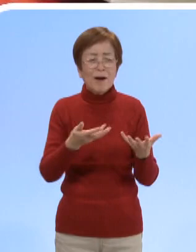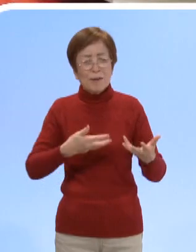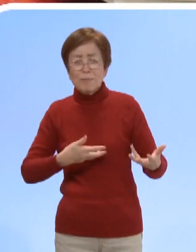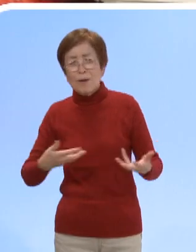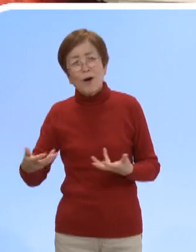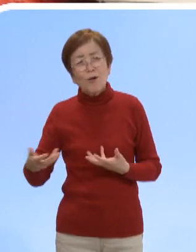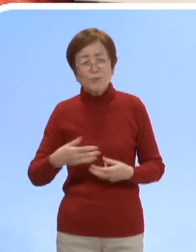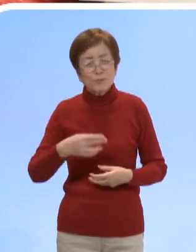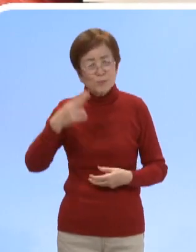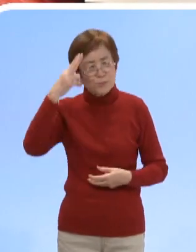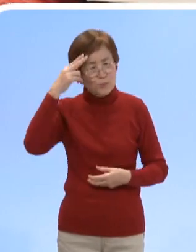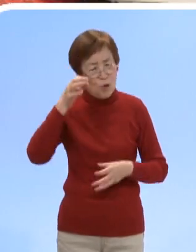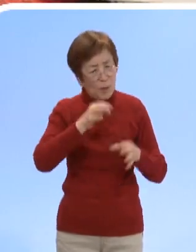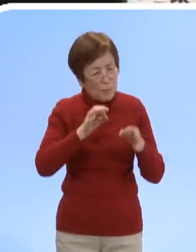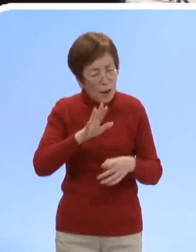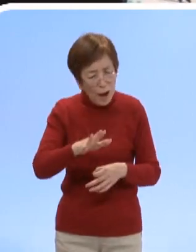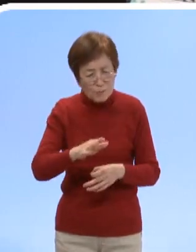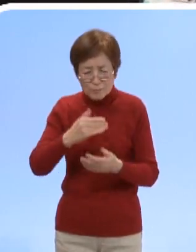もいいわ。